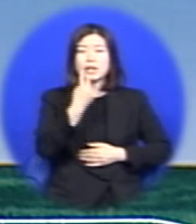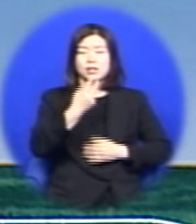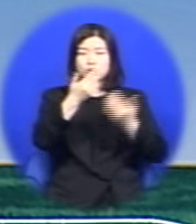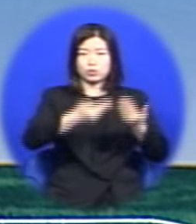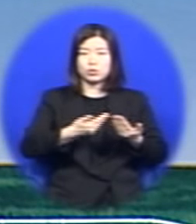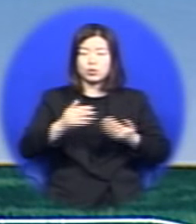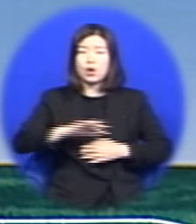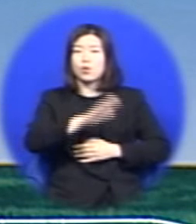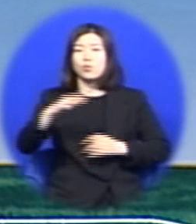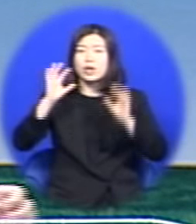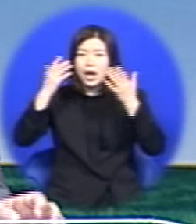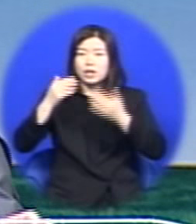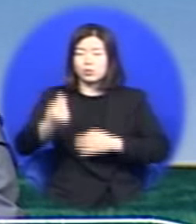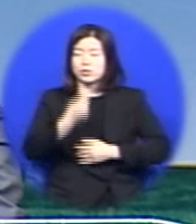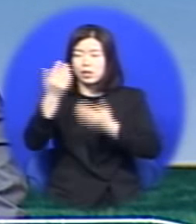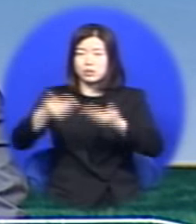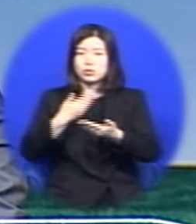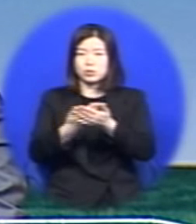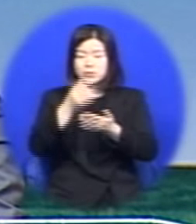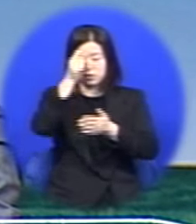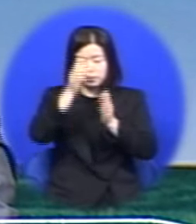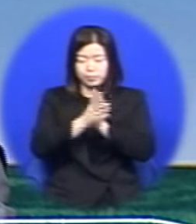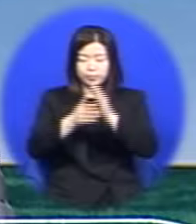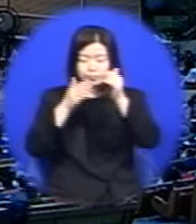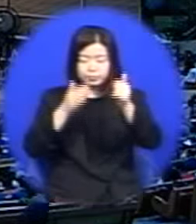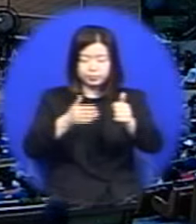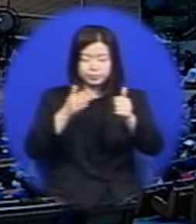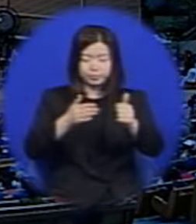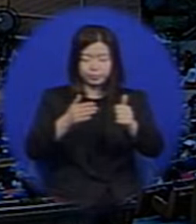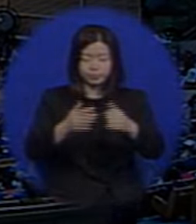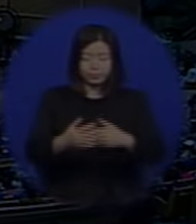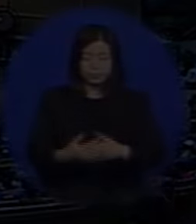아이들도 살려주시옵소서. 기도하겠습니다. 은혜와 사랑에 충만하신 하나님.